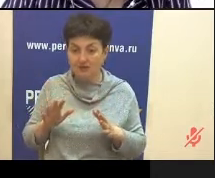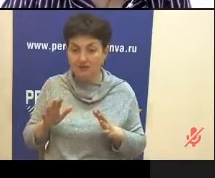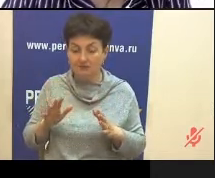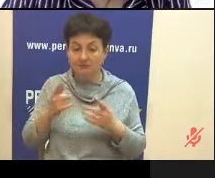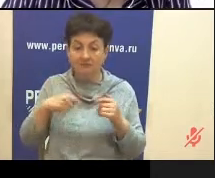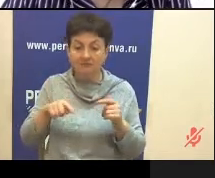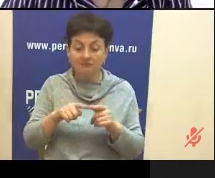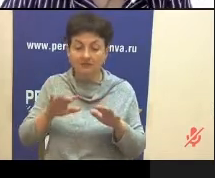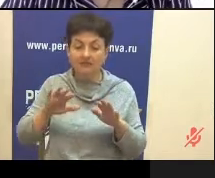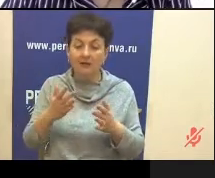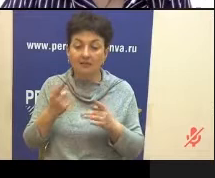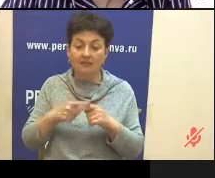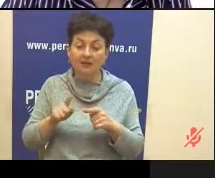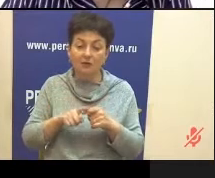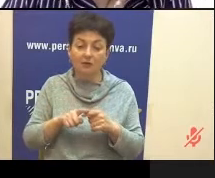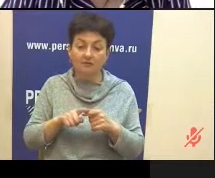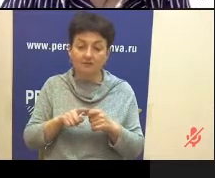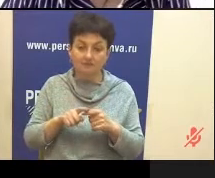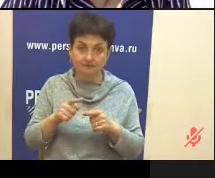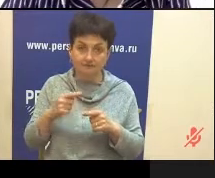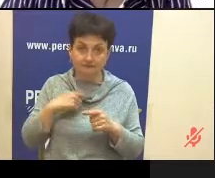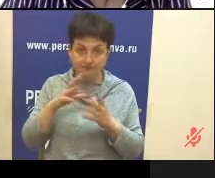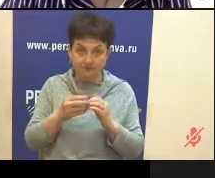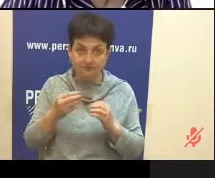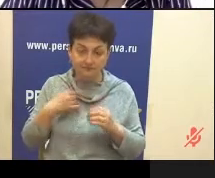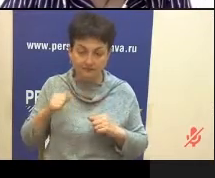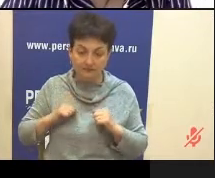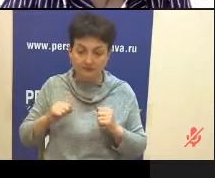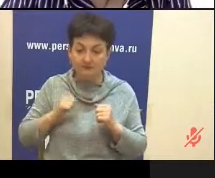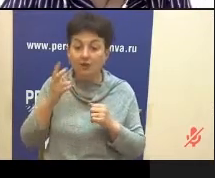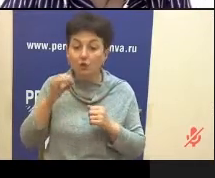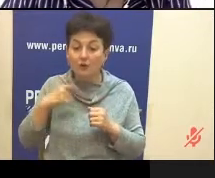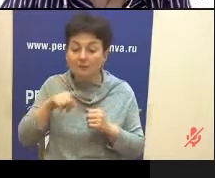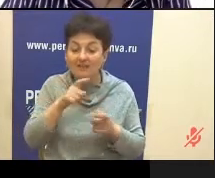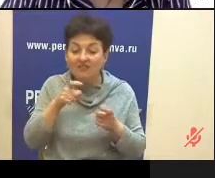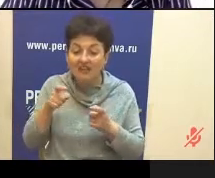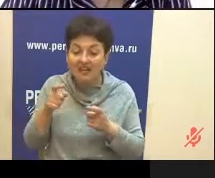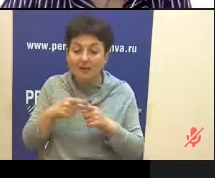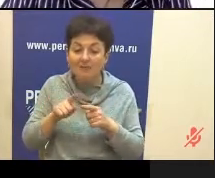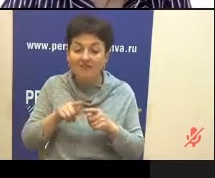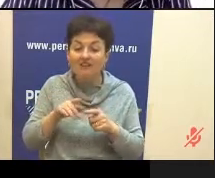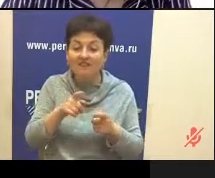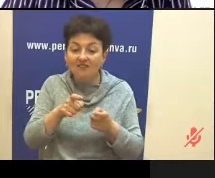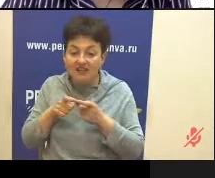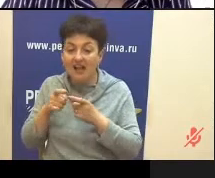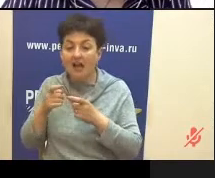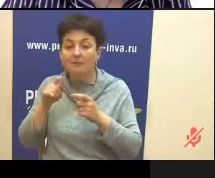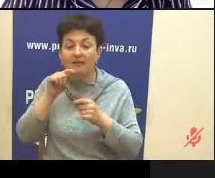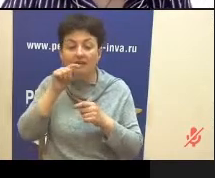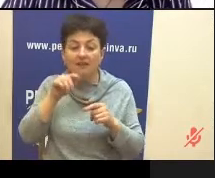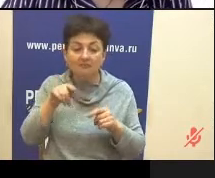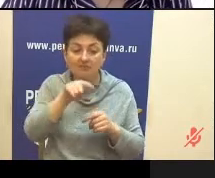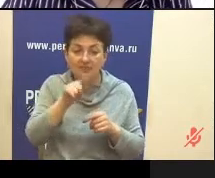что мы не просто создаем событие, которое, к которому в результате мы и стремимся, но мы вовлекаем в это